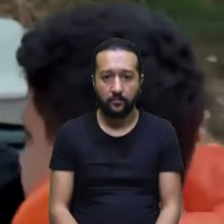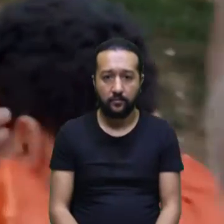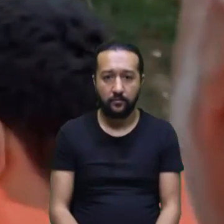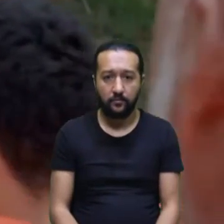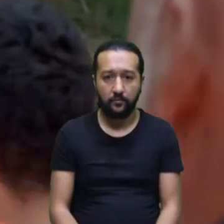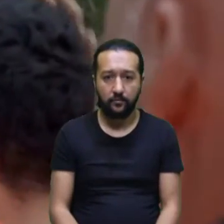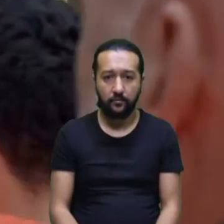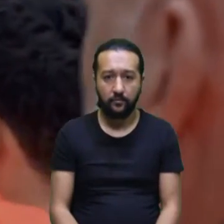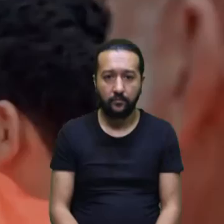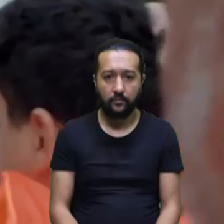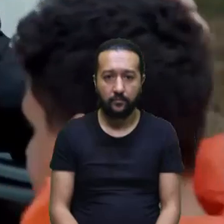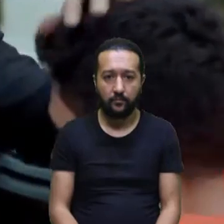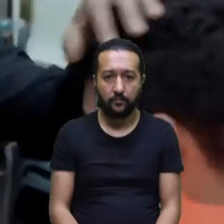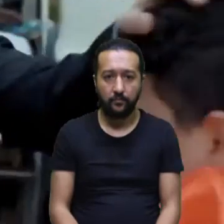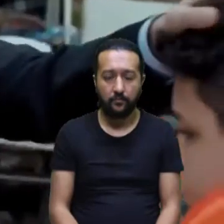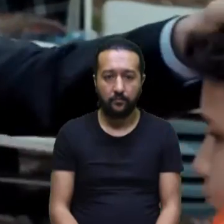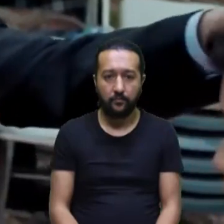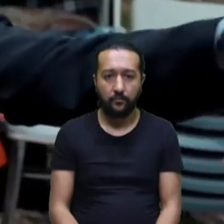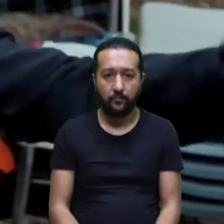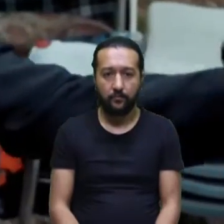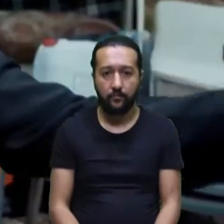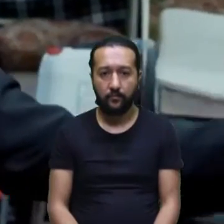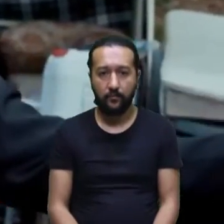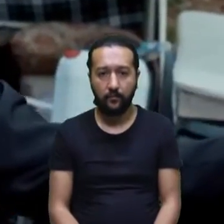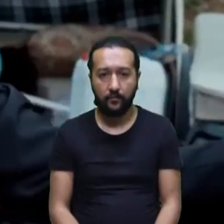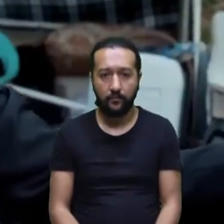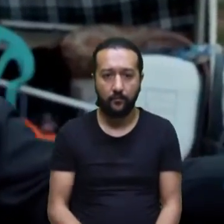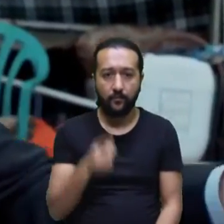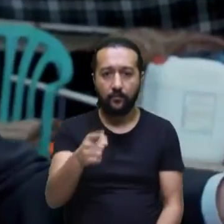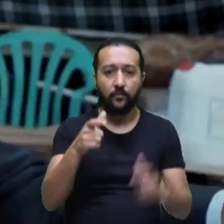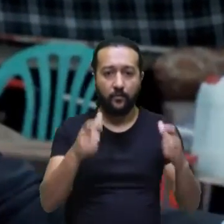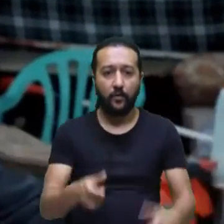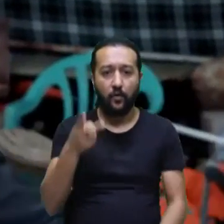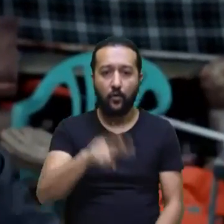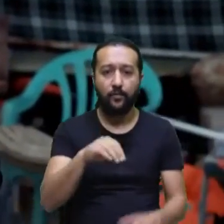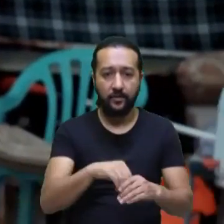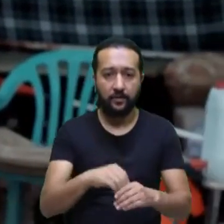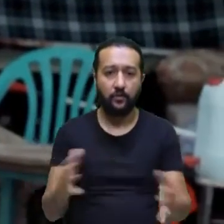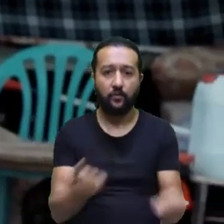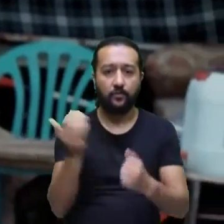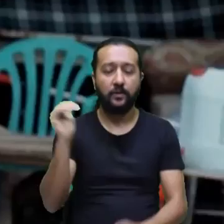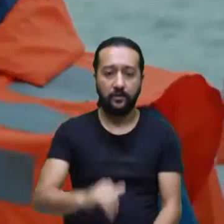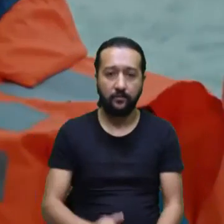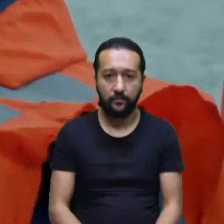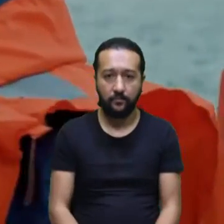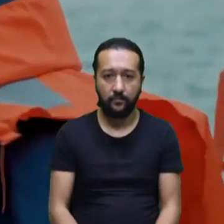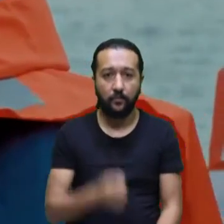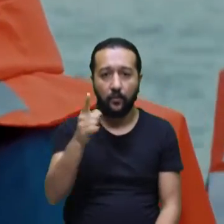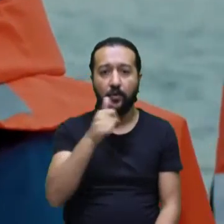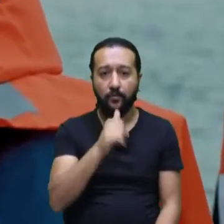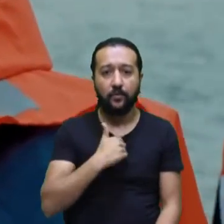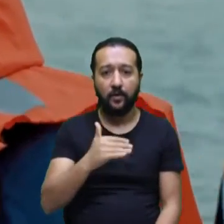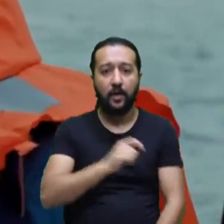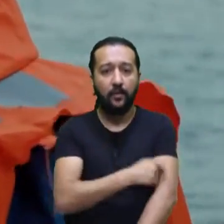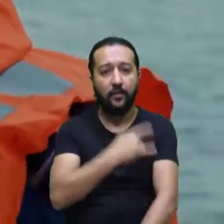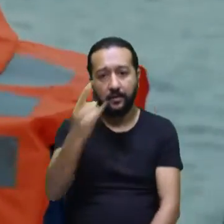beline sokup erkek çocuğunun saçlarını okşayarak yanlarına yürüdü. Sizi bu ölüm tacirlerinin elinden kurtarmaya geldim. O adamlar